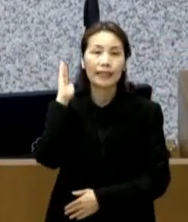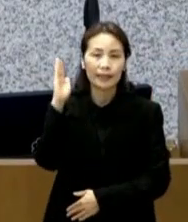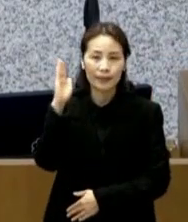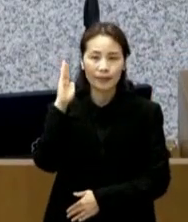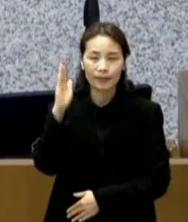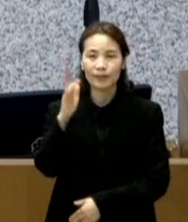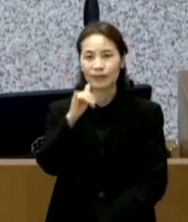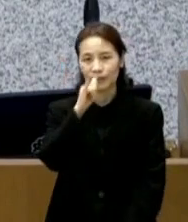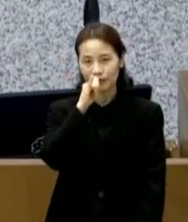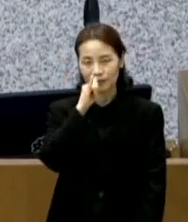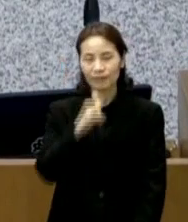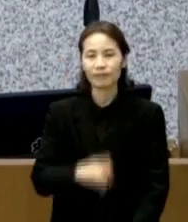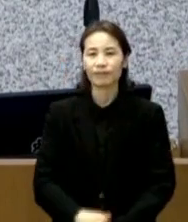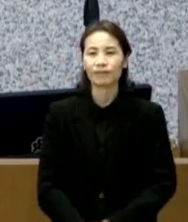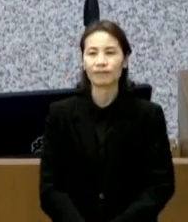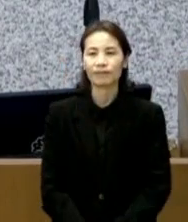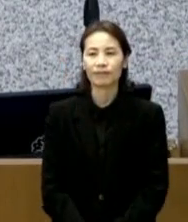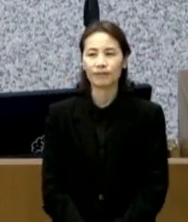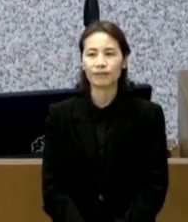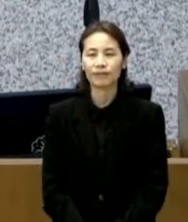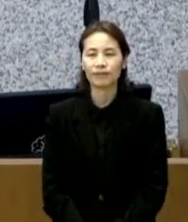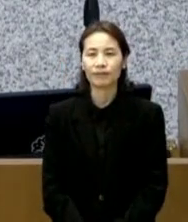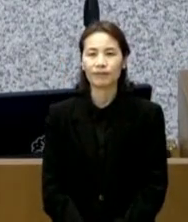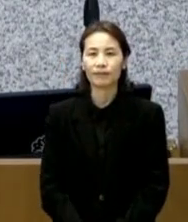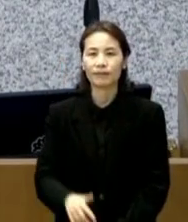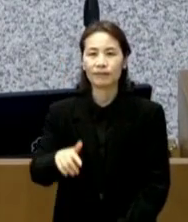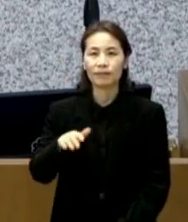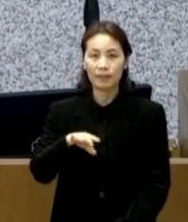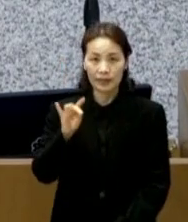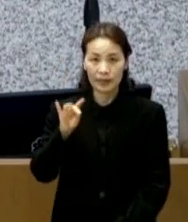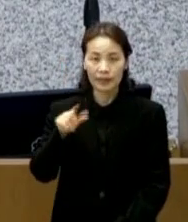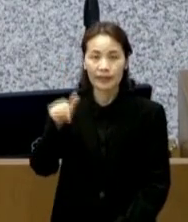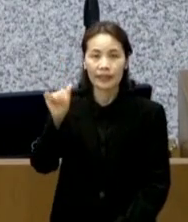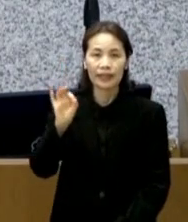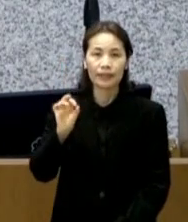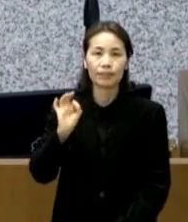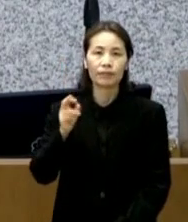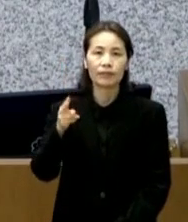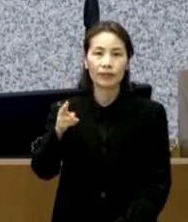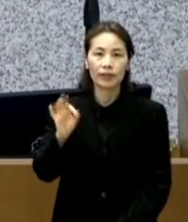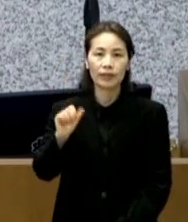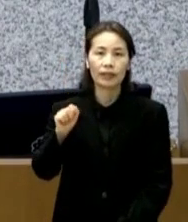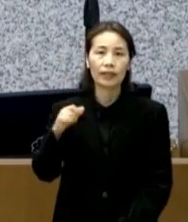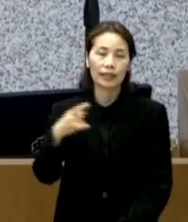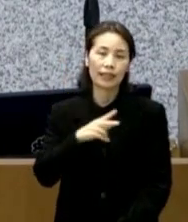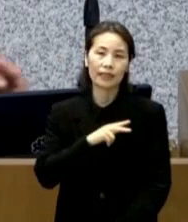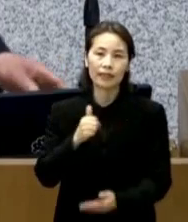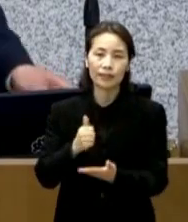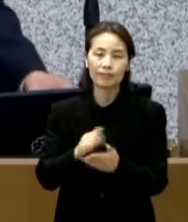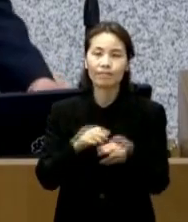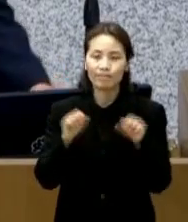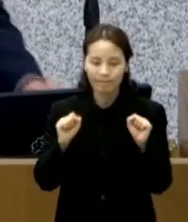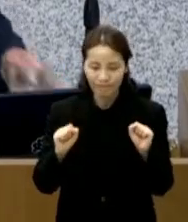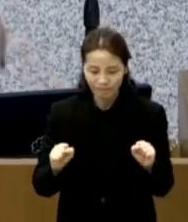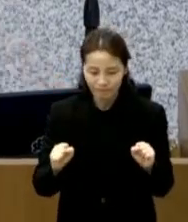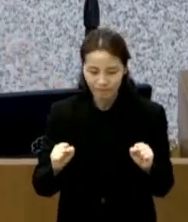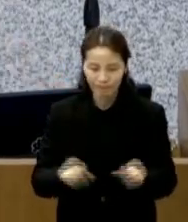좌석으로 들어가시겠습니다. 먼저 김영희 의원님 인사해 주시기 바랍니다.